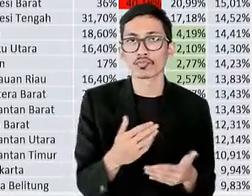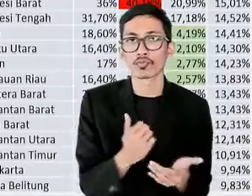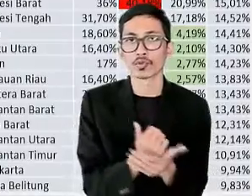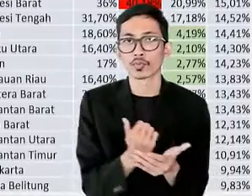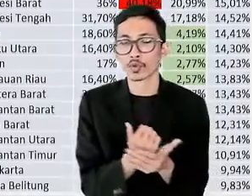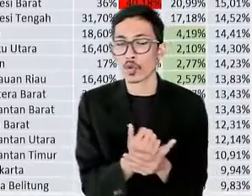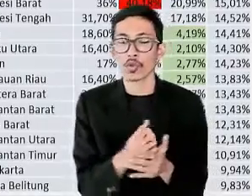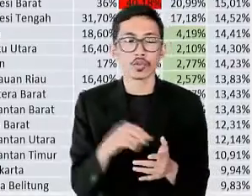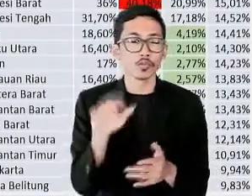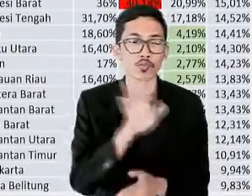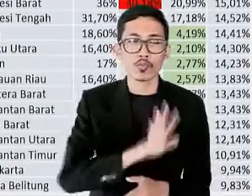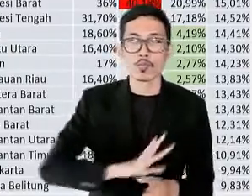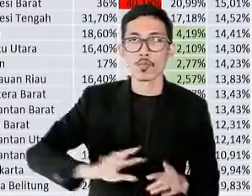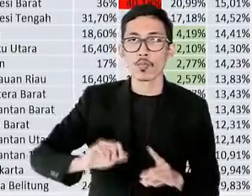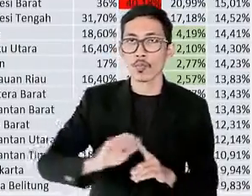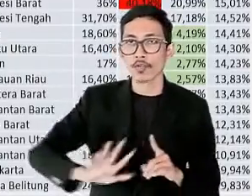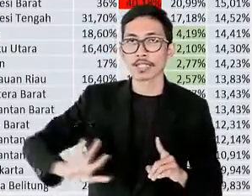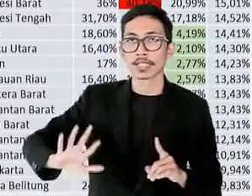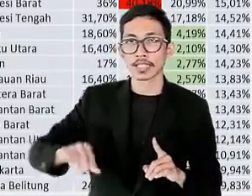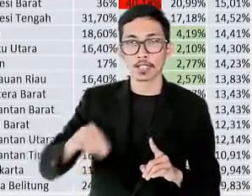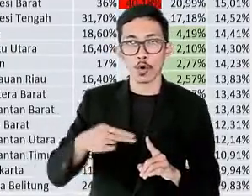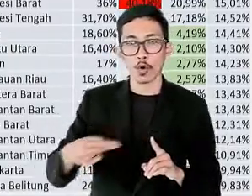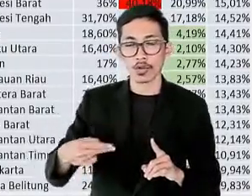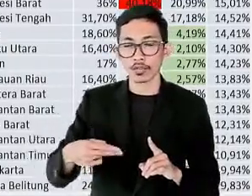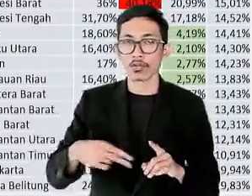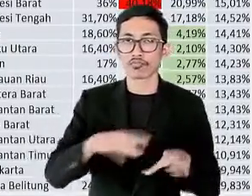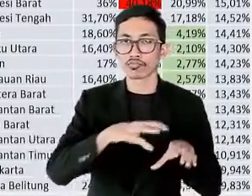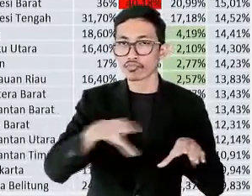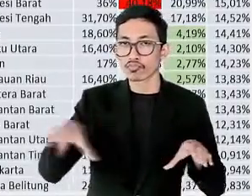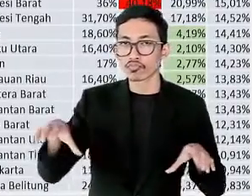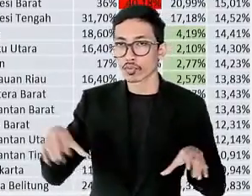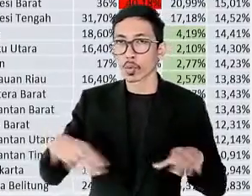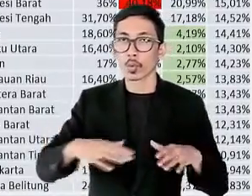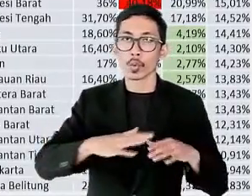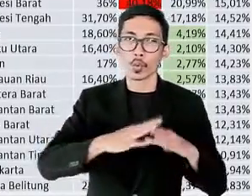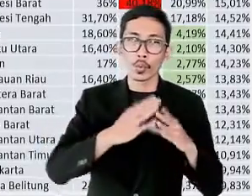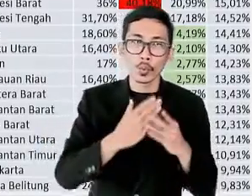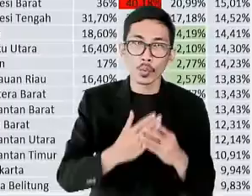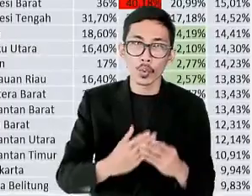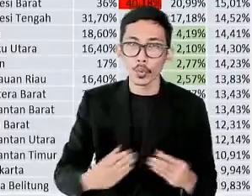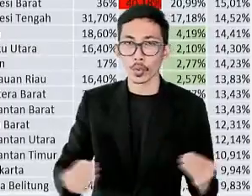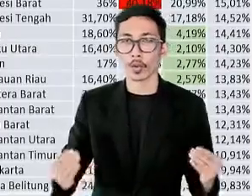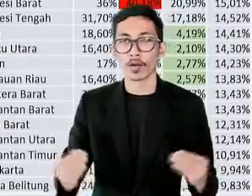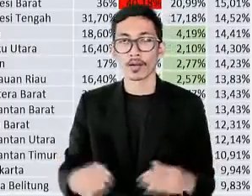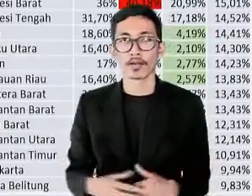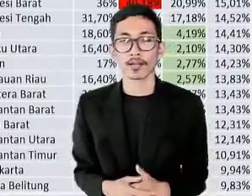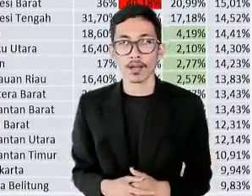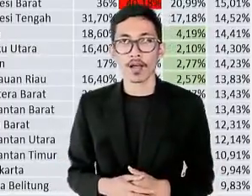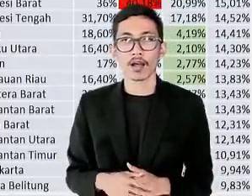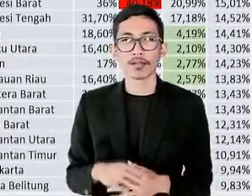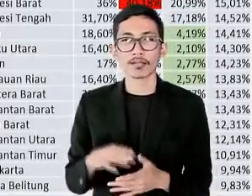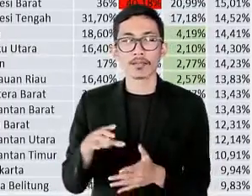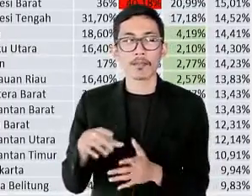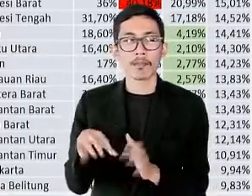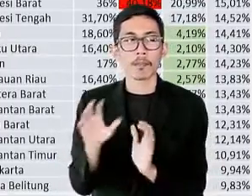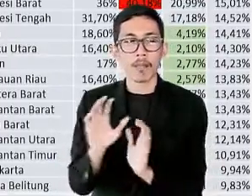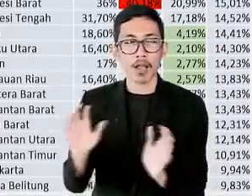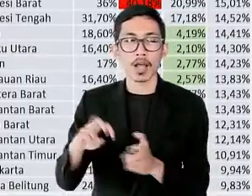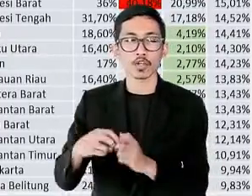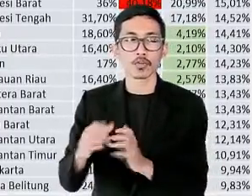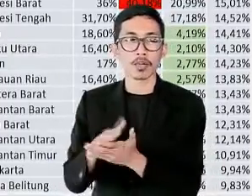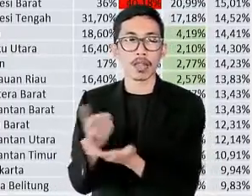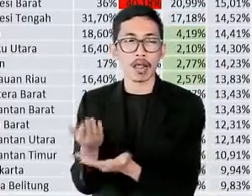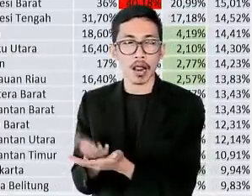di semua provinsi di Indonesia Hai Selain itu meskipun persen kasus kematian mingguan masih menunjukkan